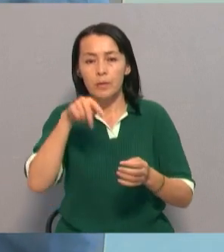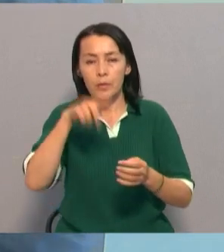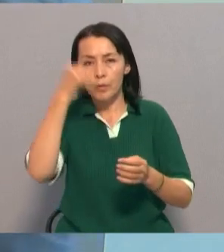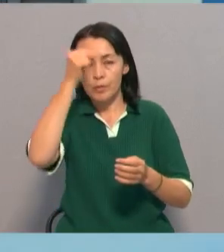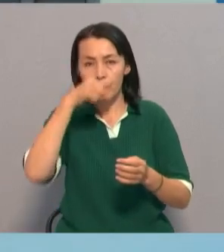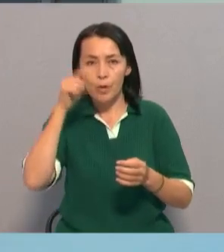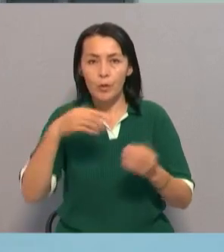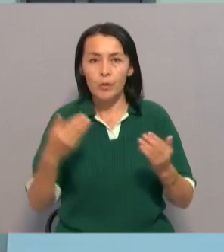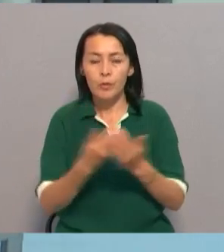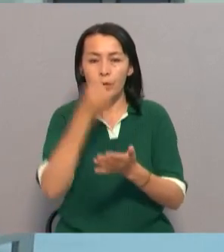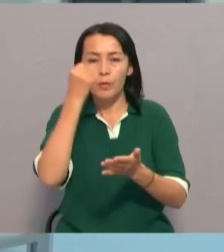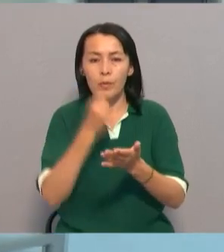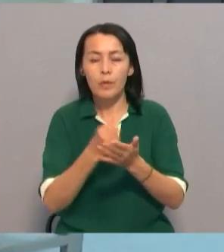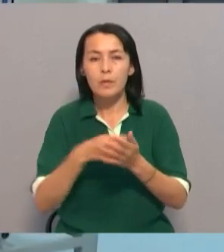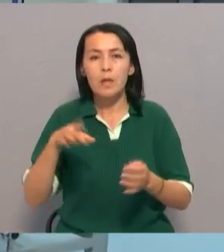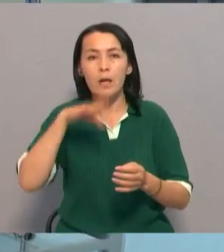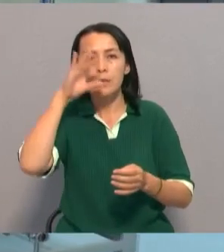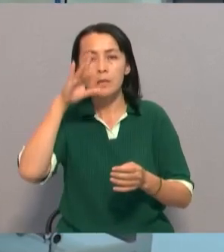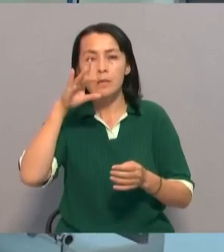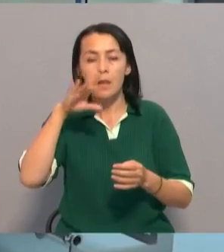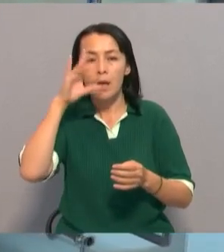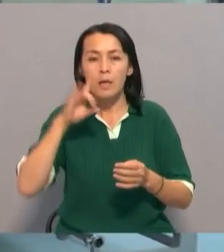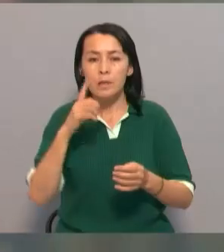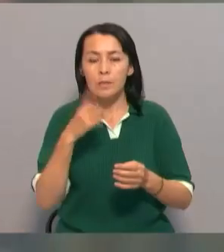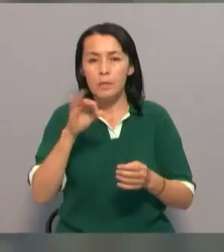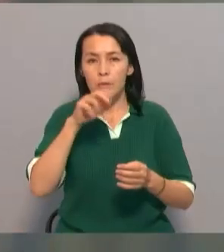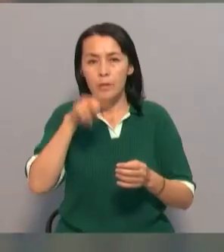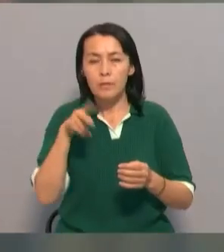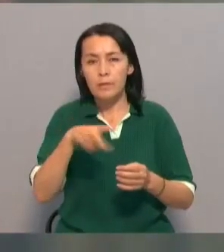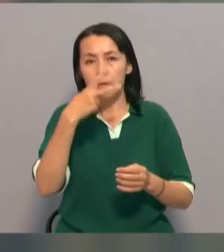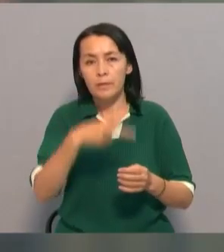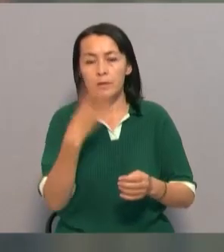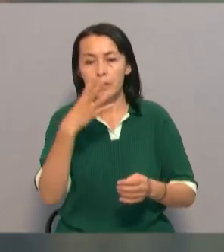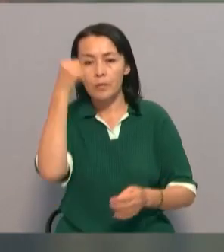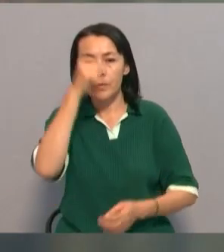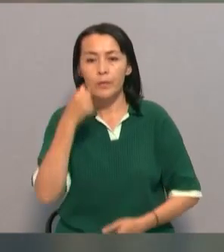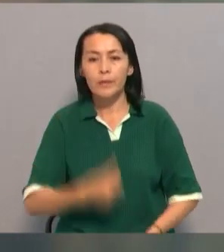текущего года, но ввезены на территорию республики после 1 июля 2024 года.